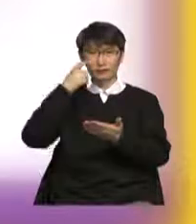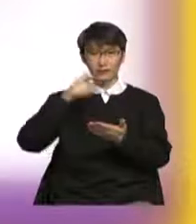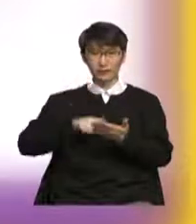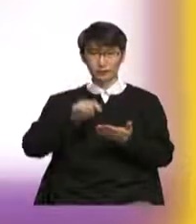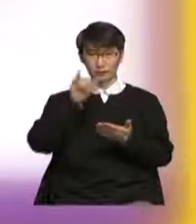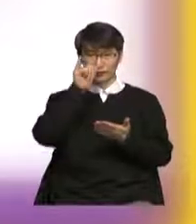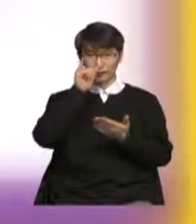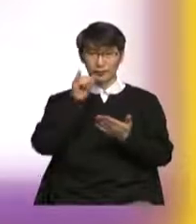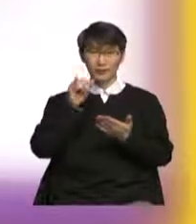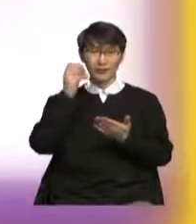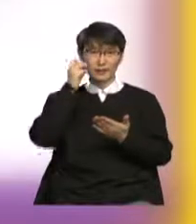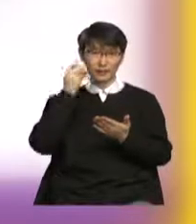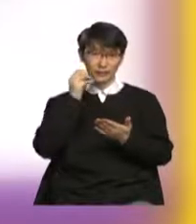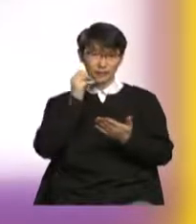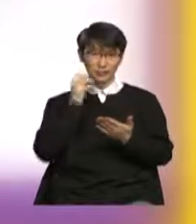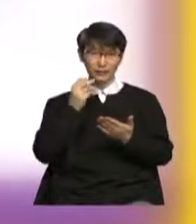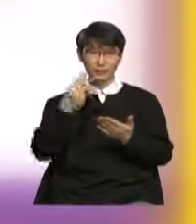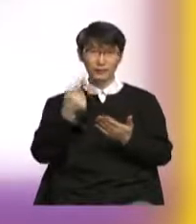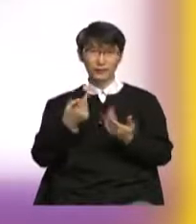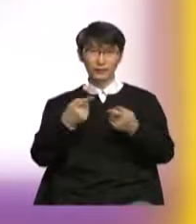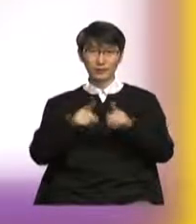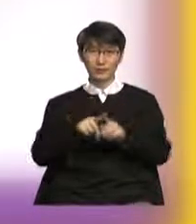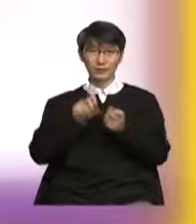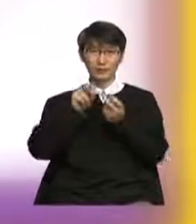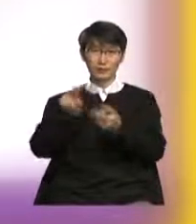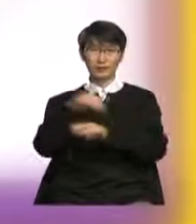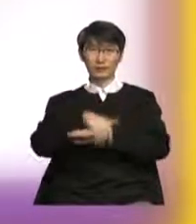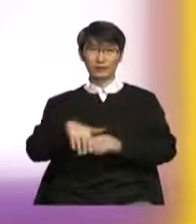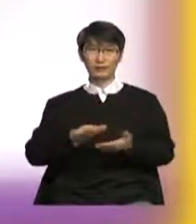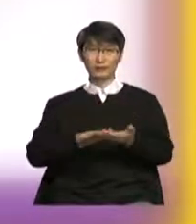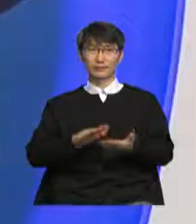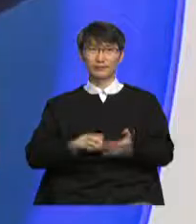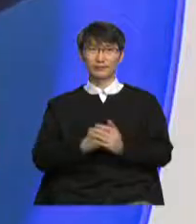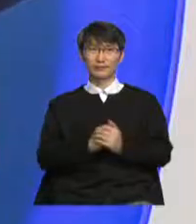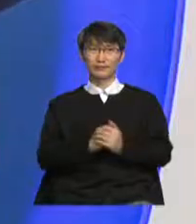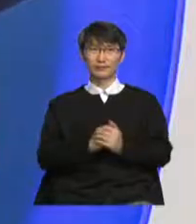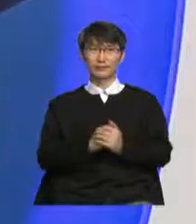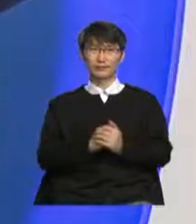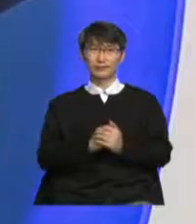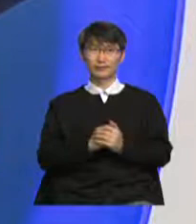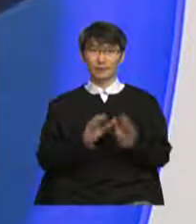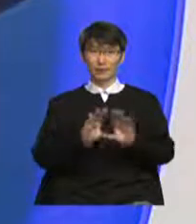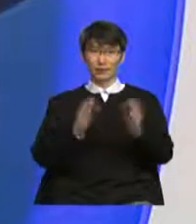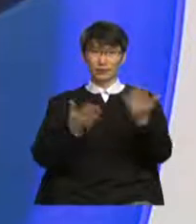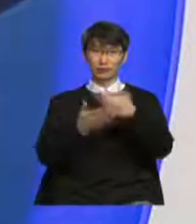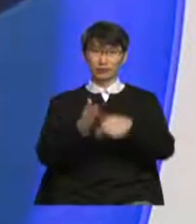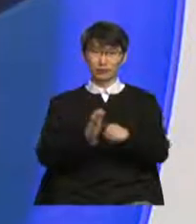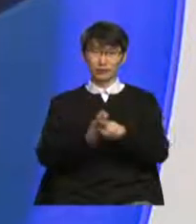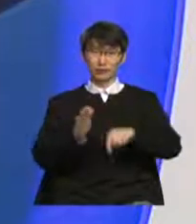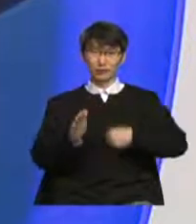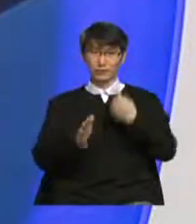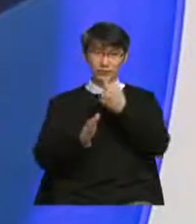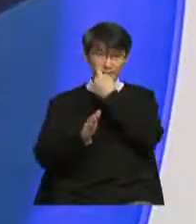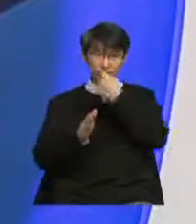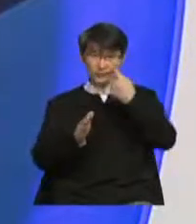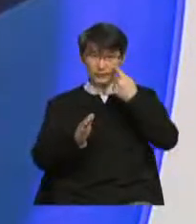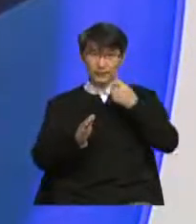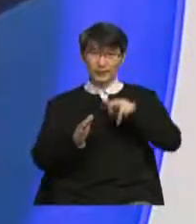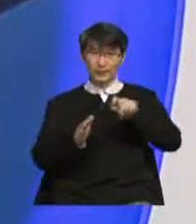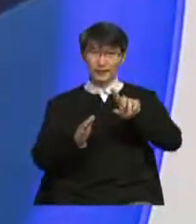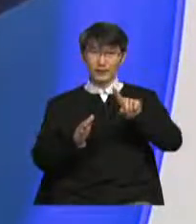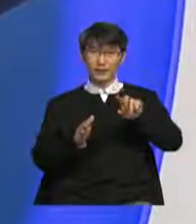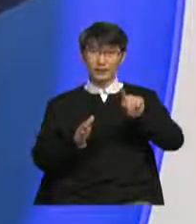수 있는 웹페이지 링크도 함께 발송할 예정이라고 밝혔습니다. 고지서 열람을 위해선 본인 인증 수단인